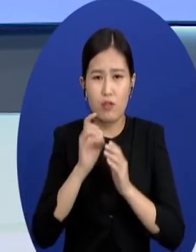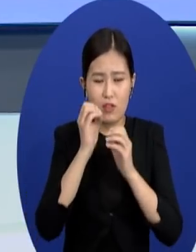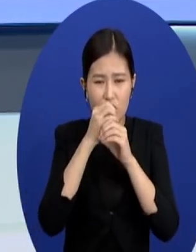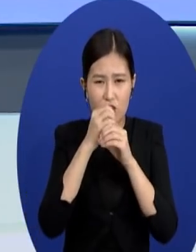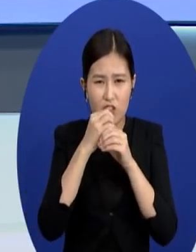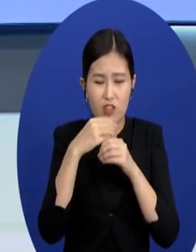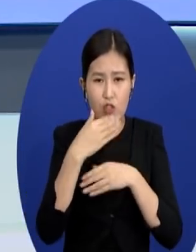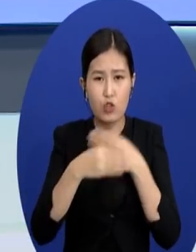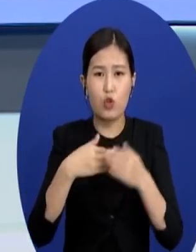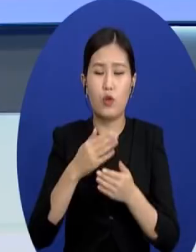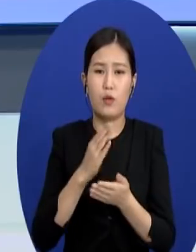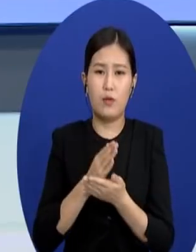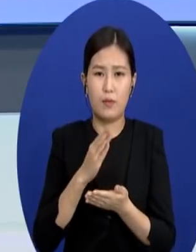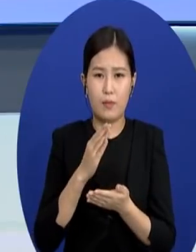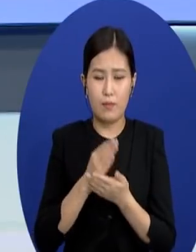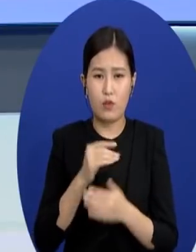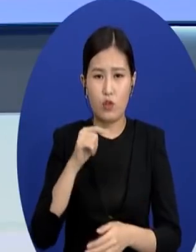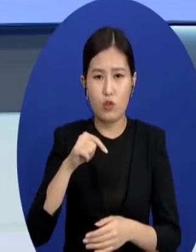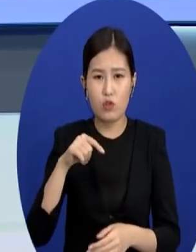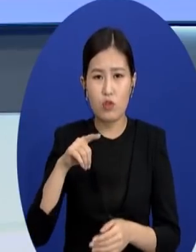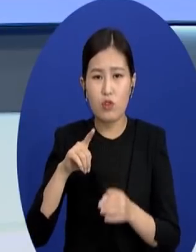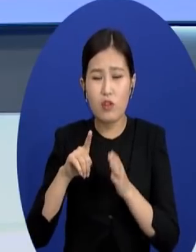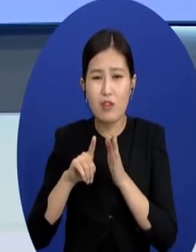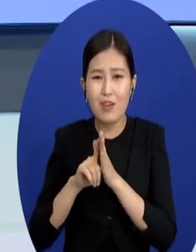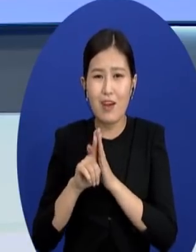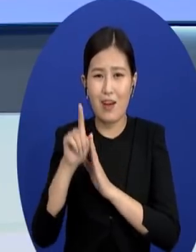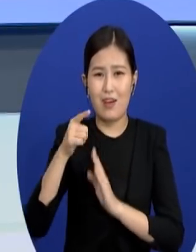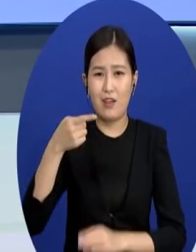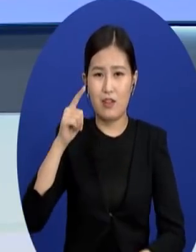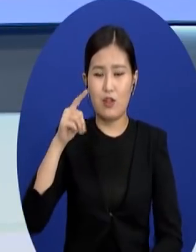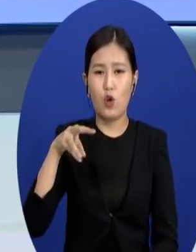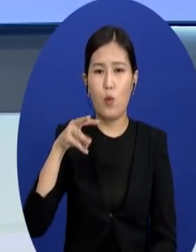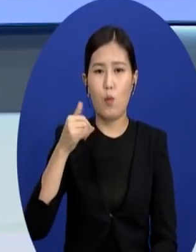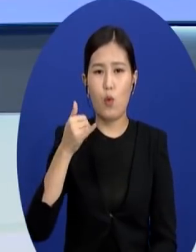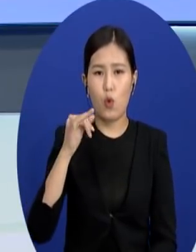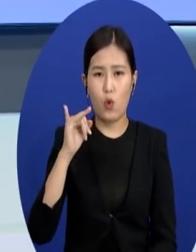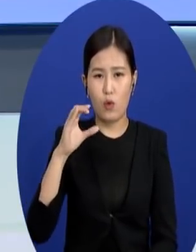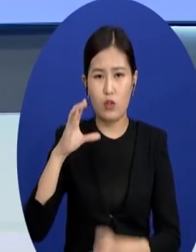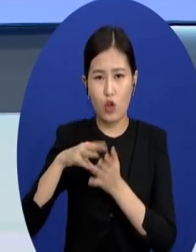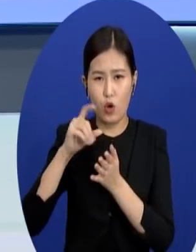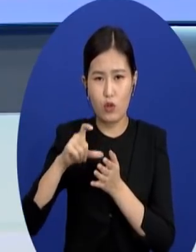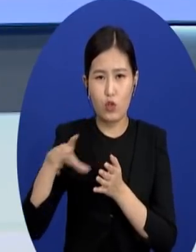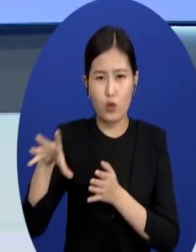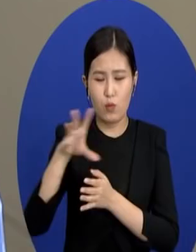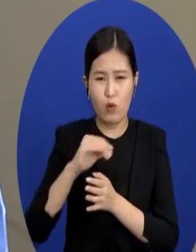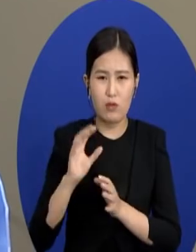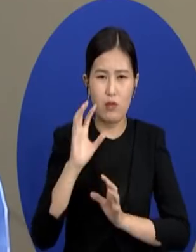эхэллээ. Өнөөдрөөс эхлээд Монгол улсын их сургуулийн оюутнууд заасан цэгт шинжилгээг өгч байна.